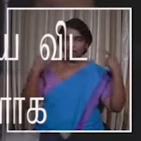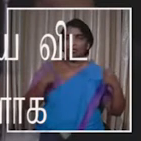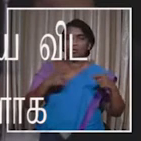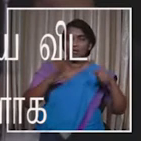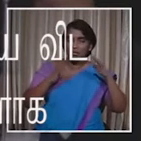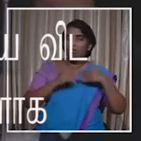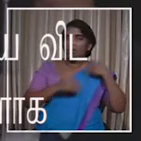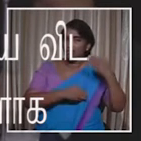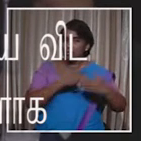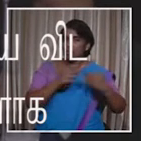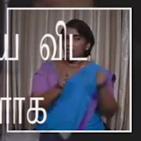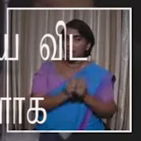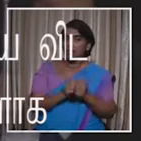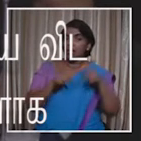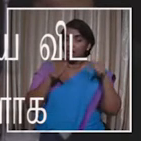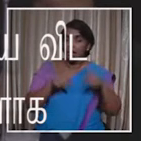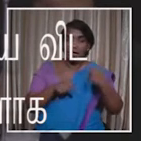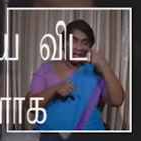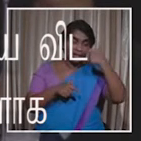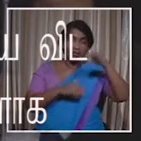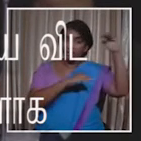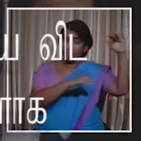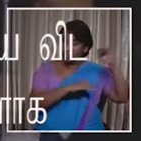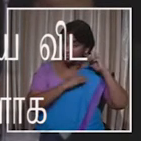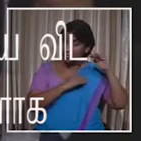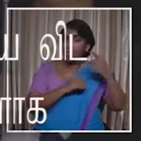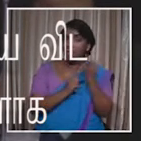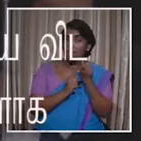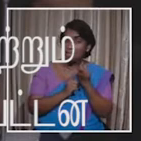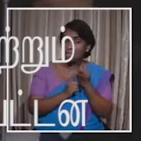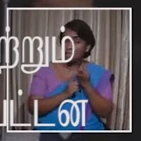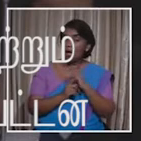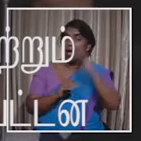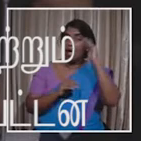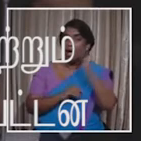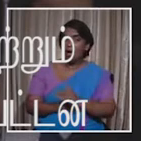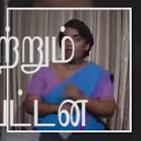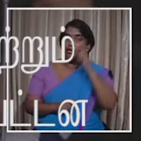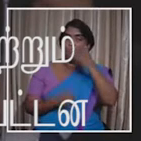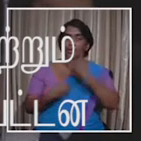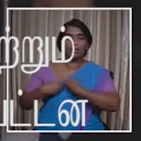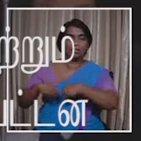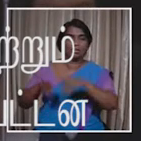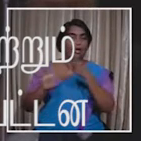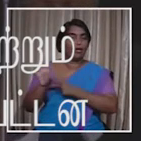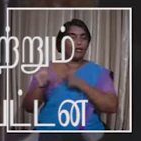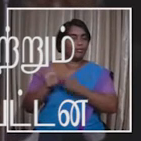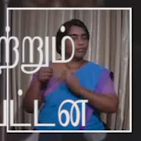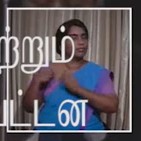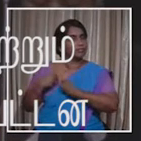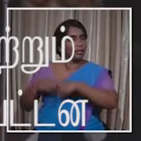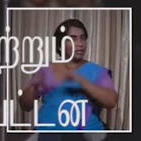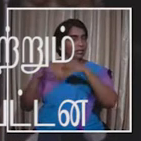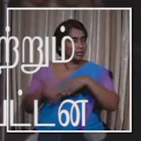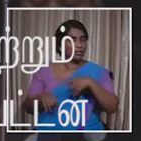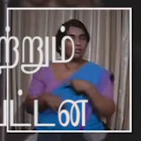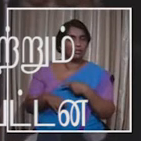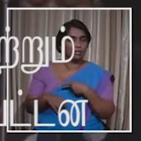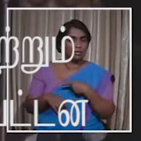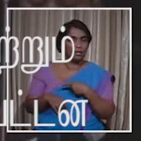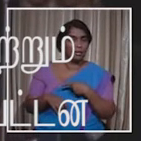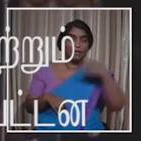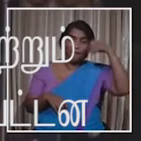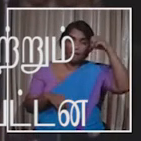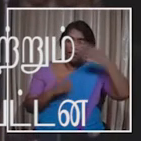හැබැයි කාලයක් තිස්සේ කරපු දේ තමයි අපි තෙල් ආනයනය කරපු මුදලට වඩා අඩු මුදලකට තමයි ජනතාවට අවුරුදු ගානක් තිස්සේ අපි තෙල් ටික දුන්නේ